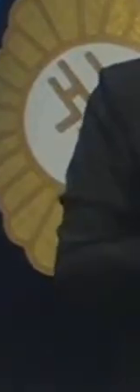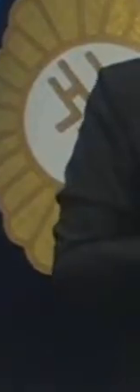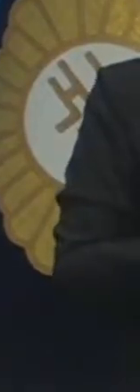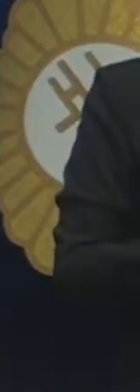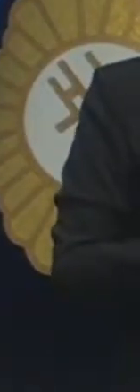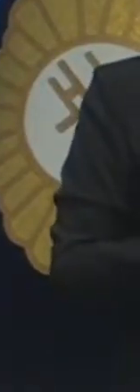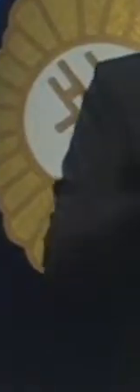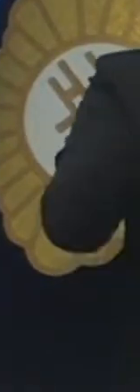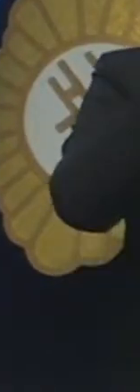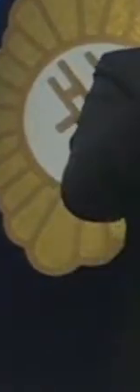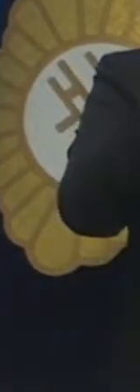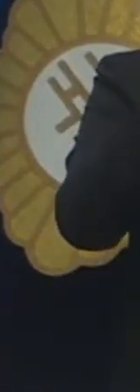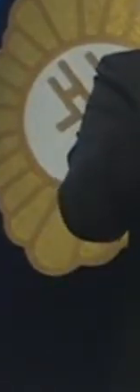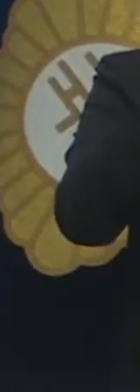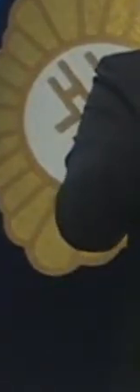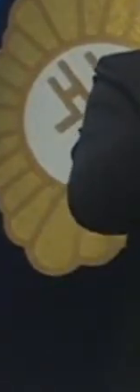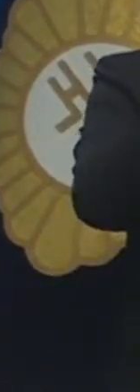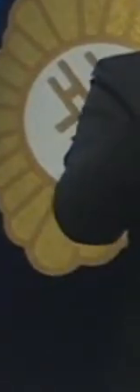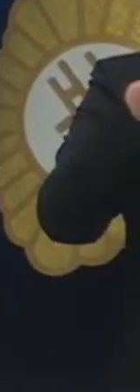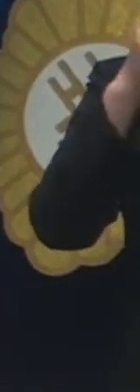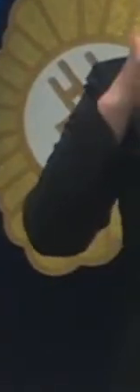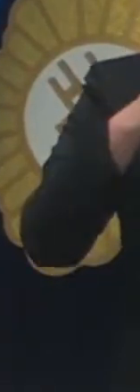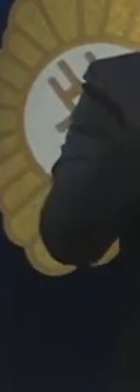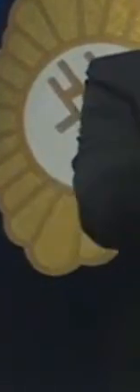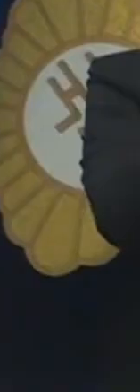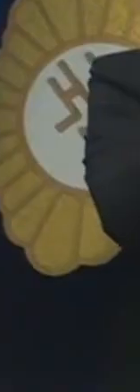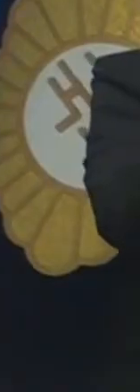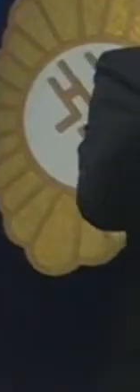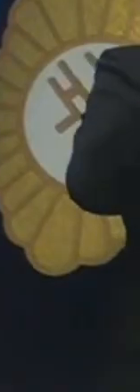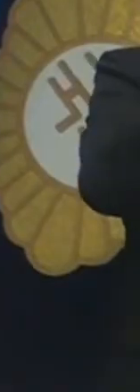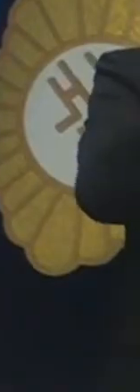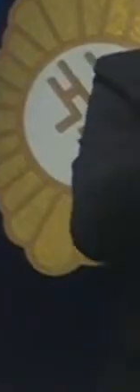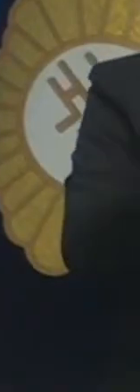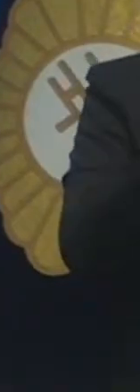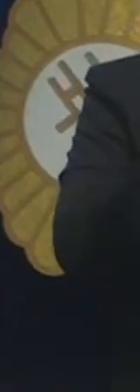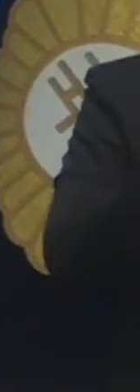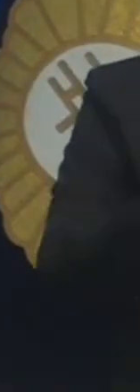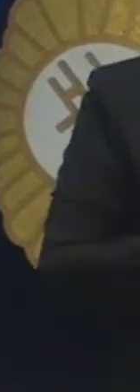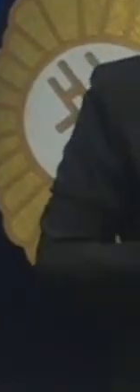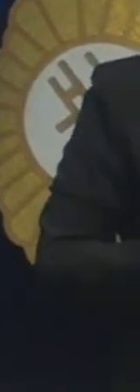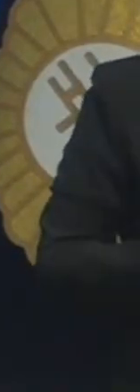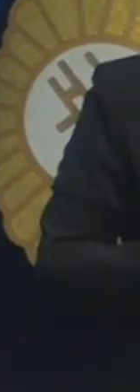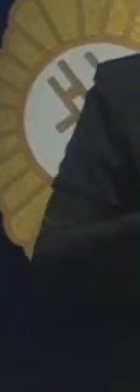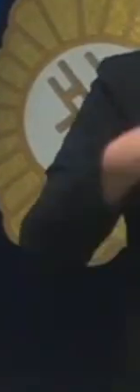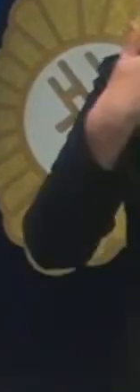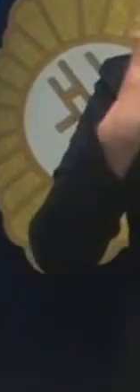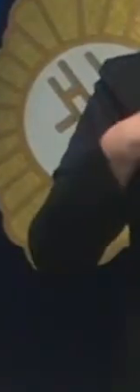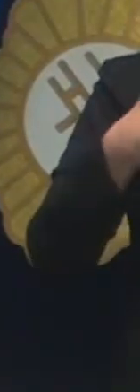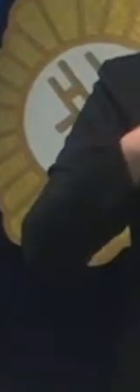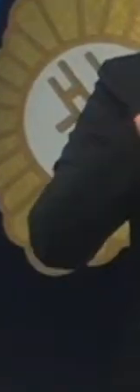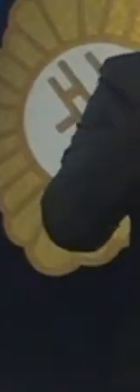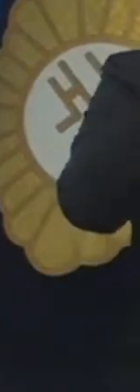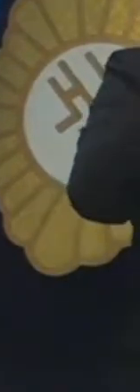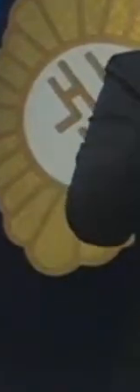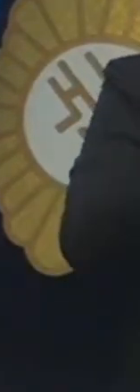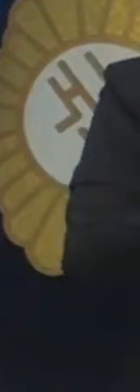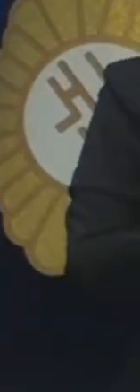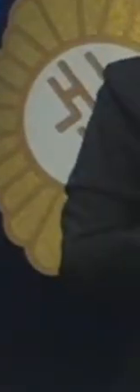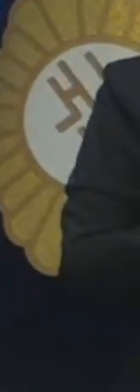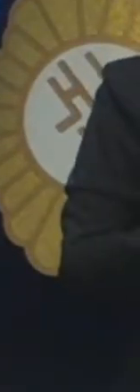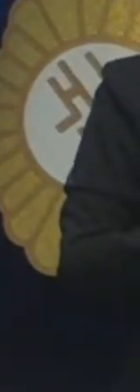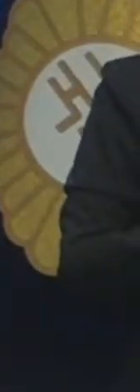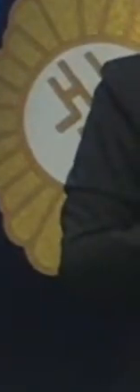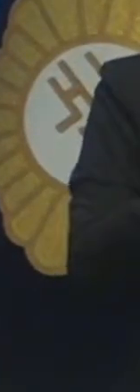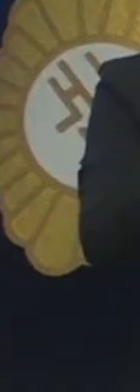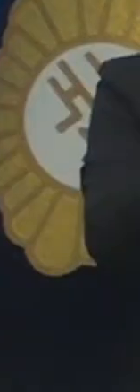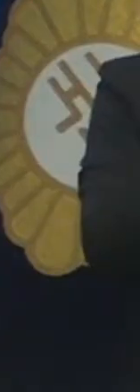악질 투기자본 MBK에 대한 청문회를 약속하지 않으셨습니까? 악질 투기자본 MBK의 악행을